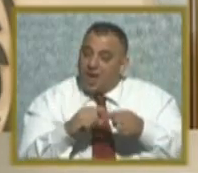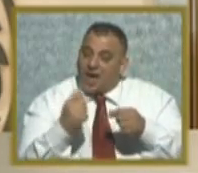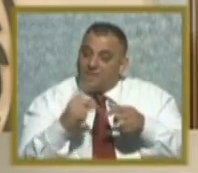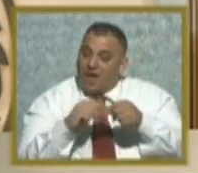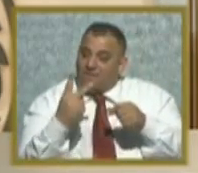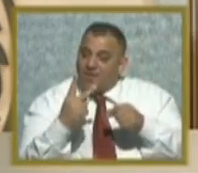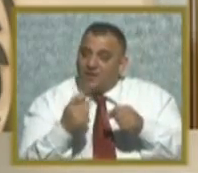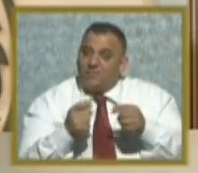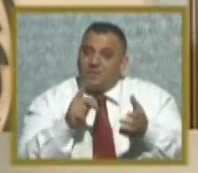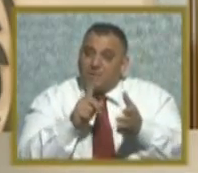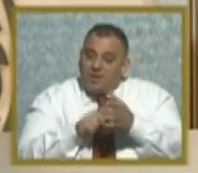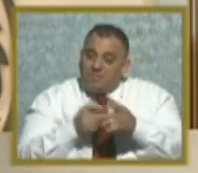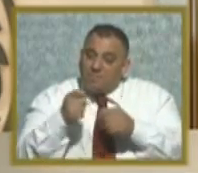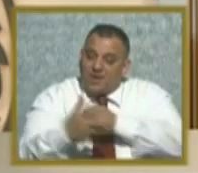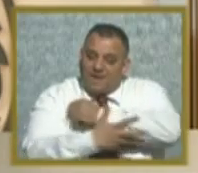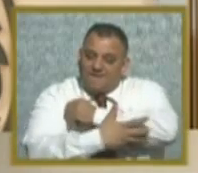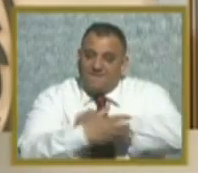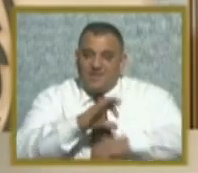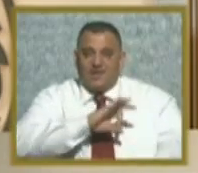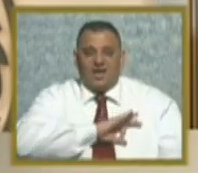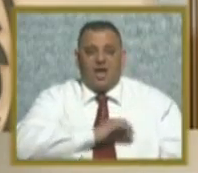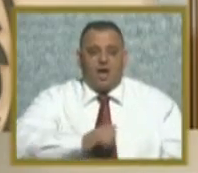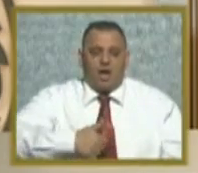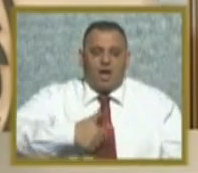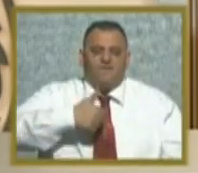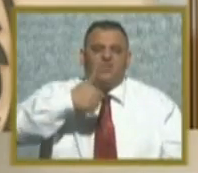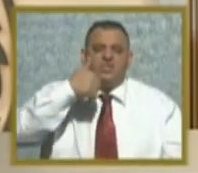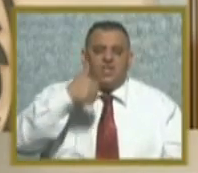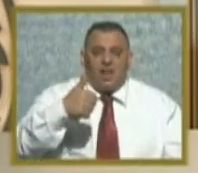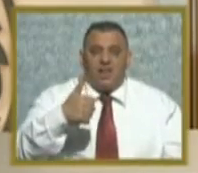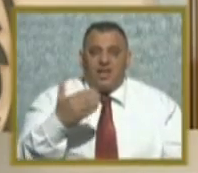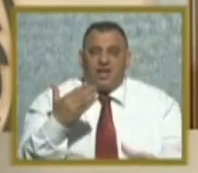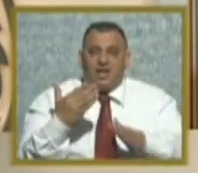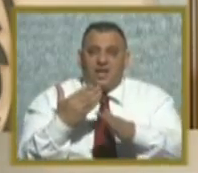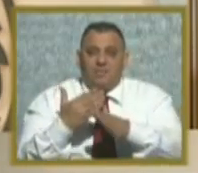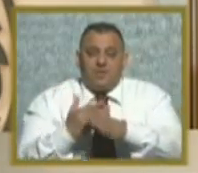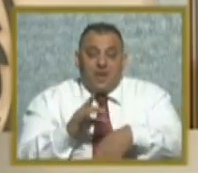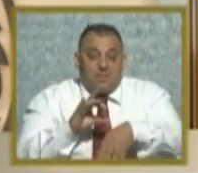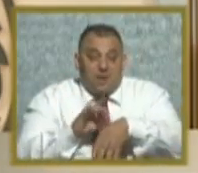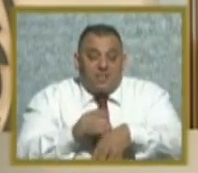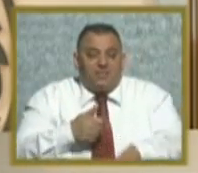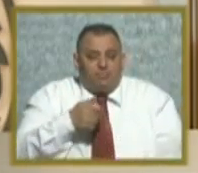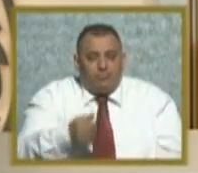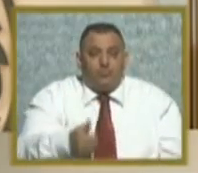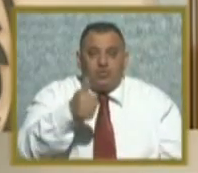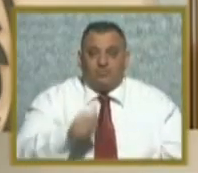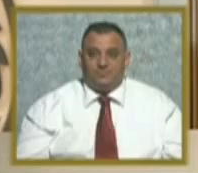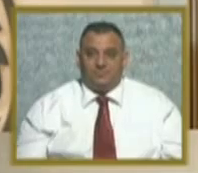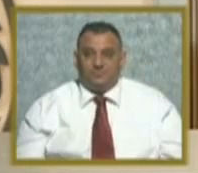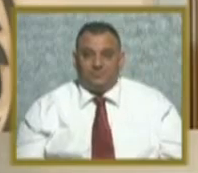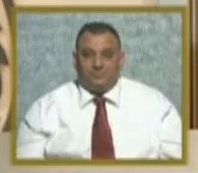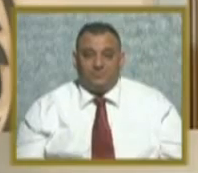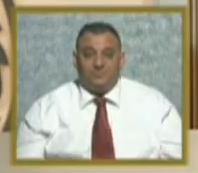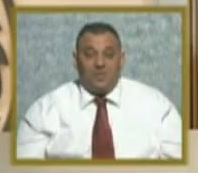2000 درهم 3000 درهم يعطيها الفقراء والمساكين أو المحتاجين أو بعض المرضى اللي ما يجدون العلاج. هذا